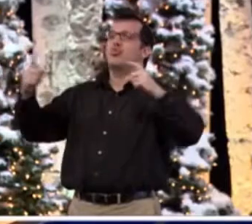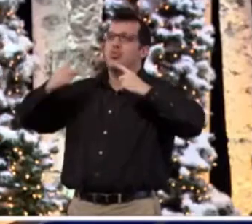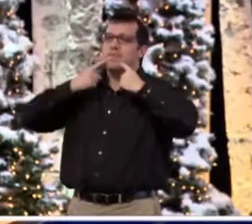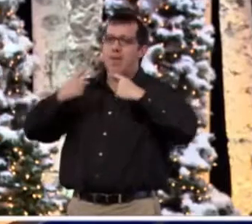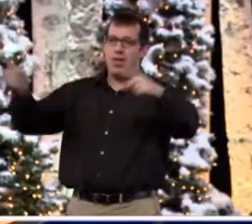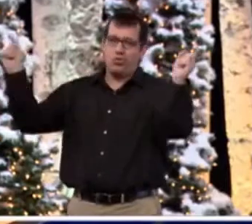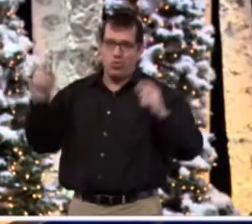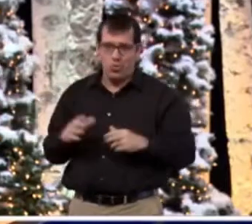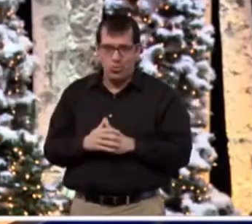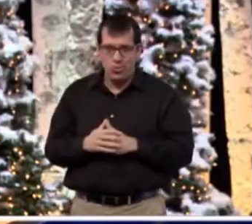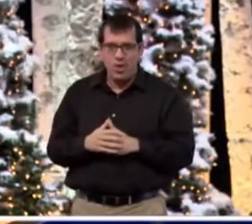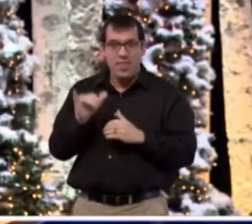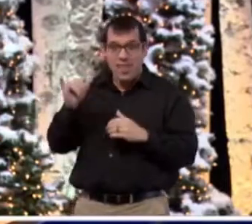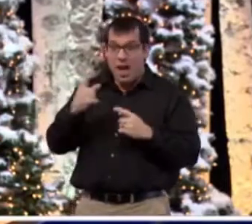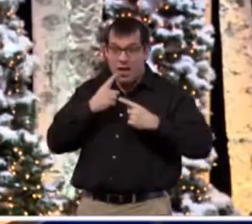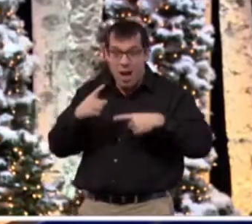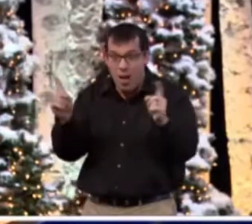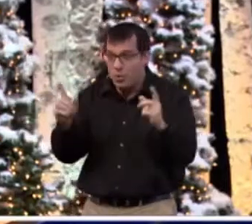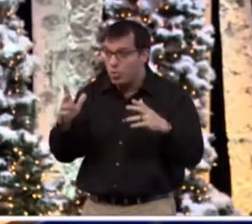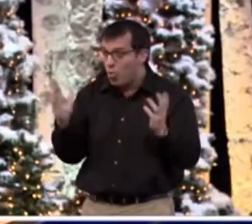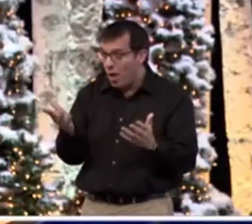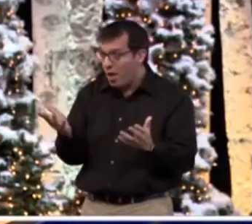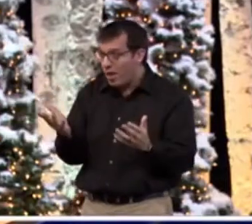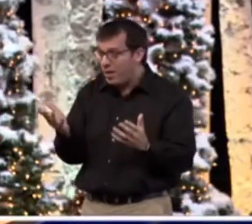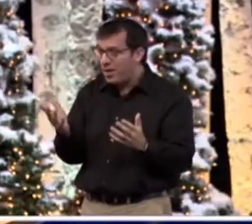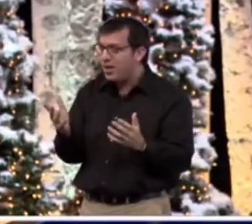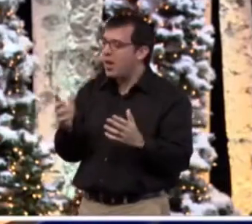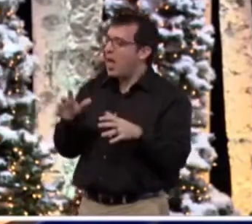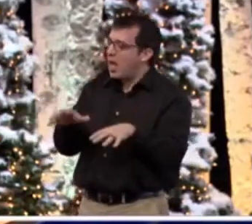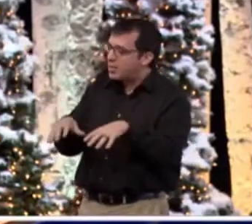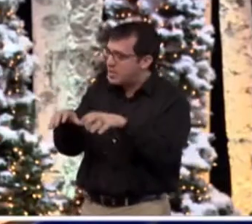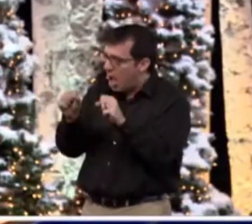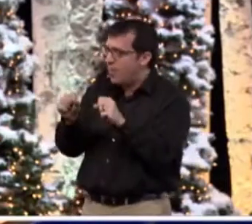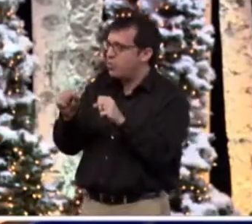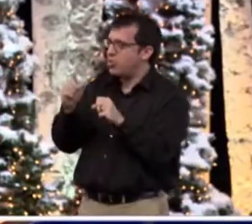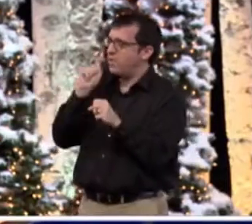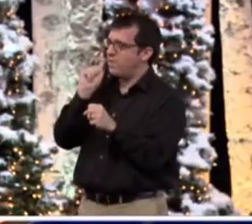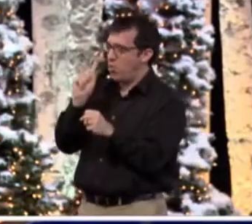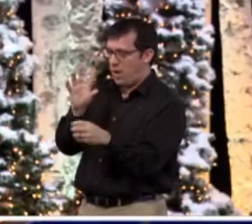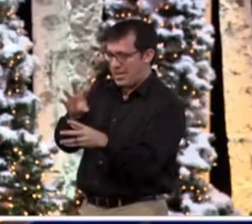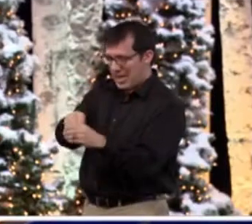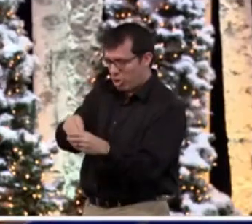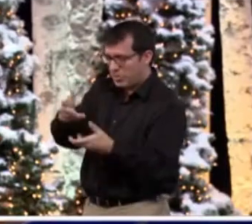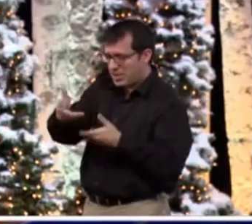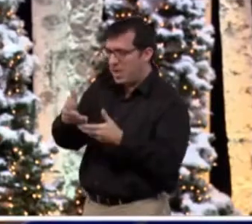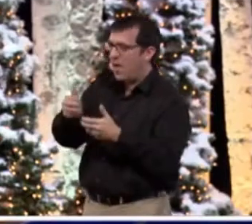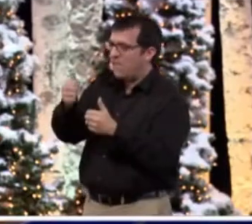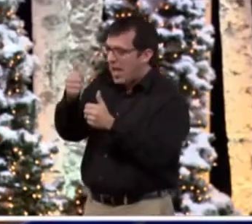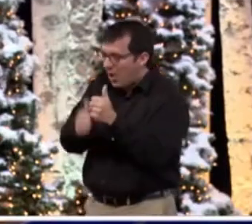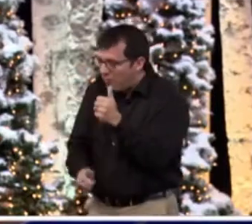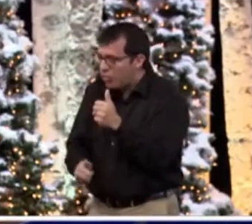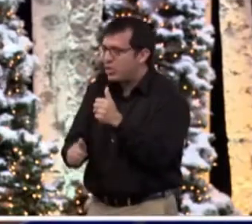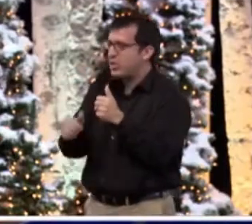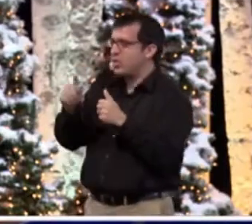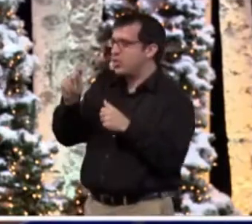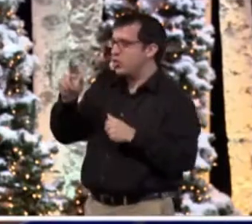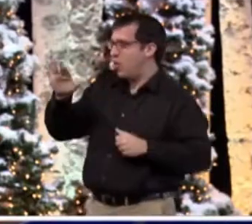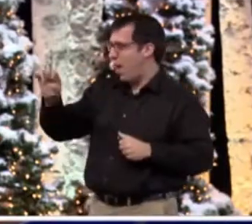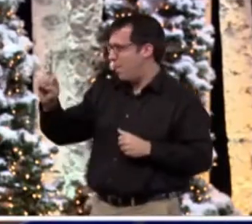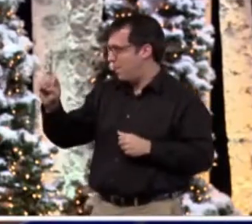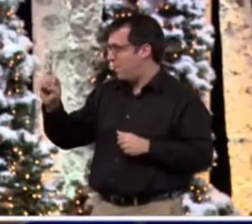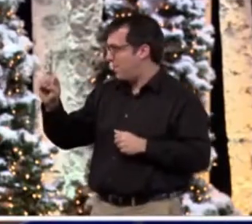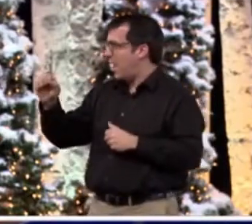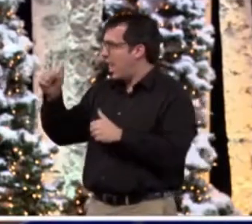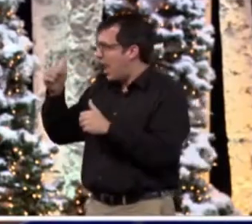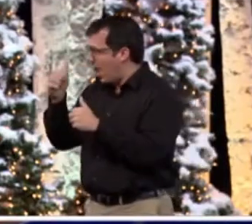जातिसँग हामी जोडिन सफल हुनु थियो र अब त्यस्ता जातिहरूको संख्या शून्यमा झरेको छ। हामी यो काममा